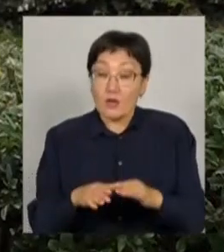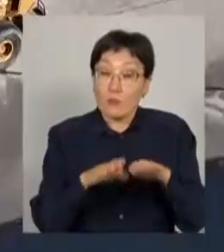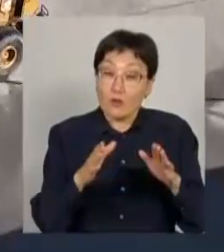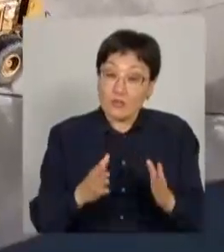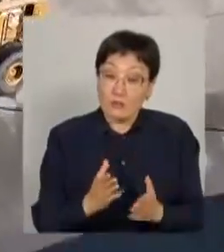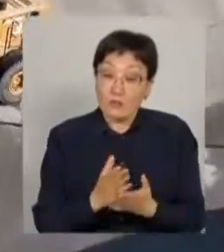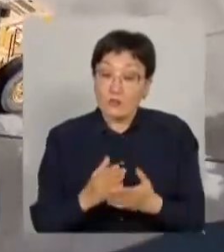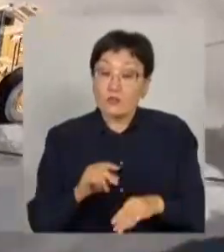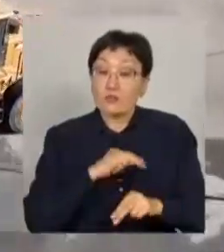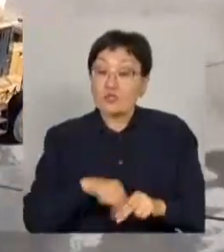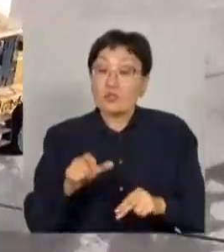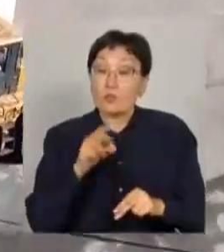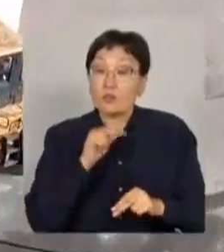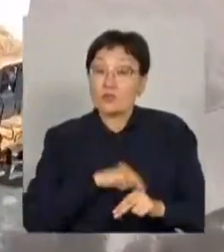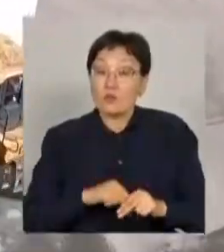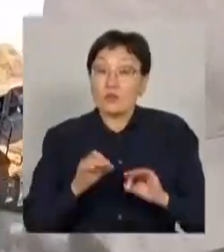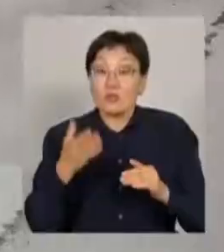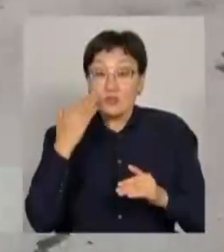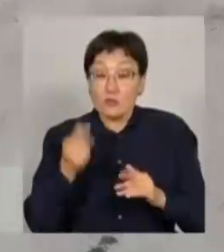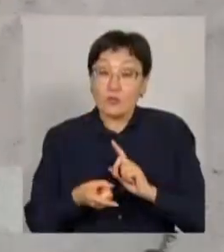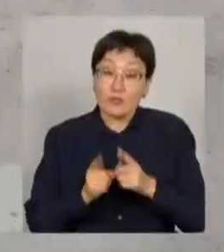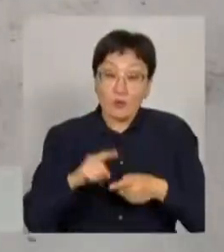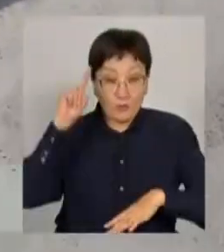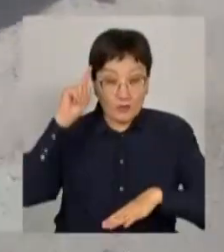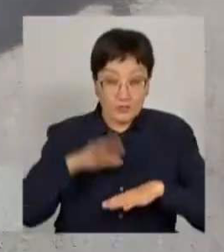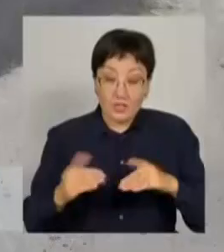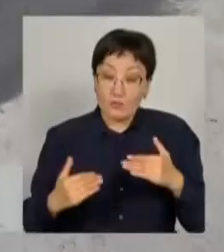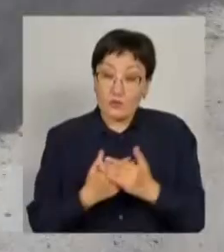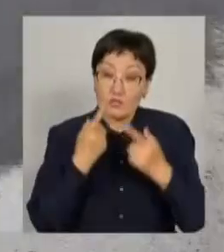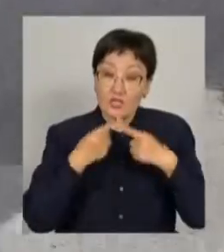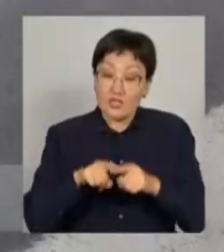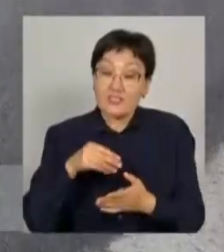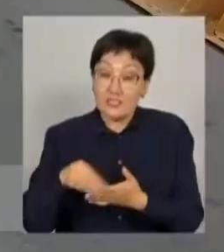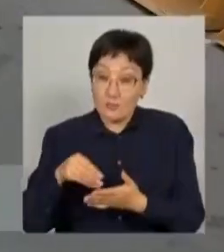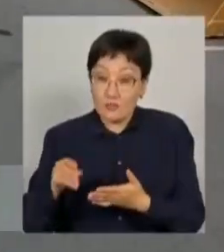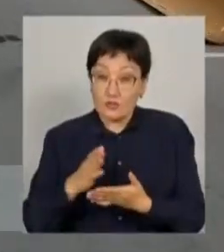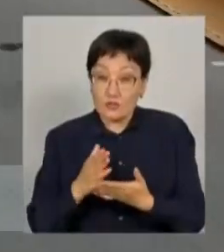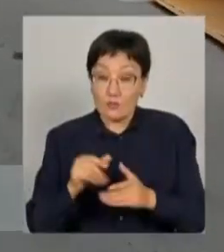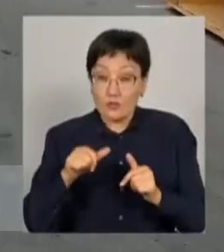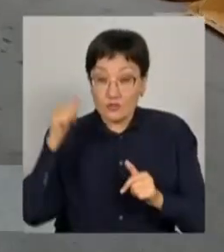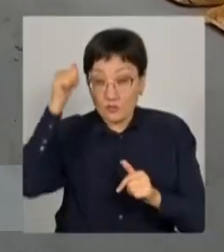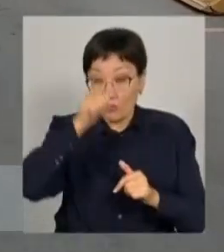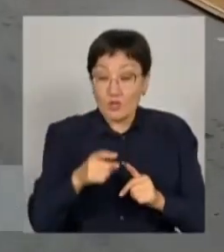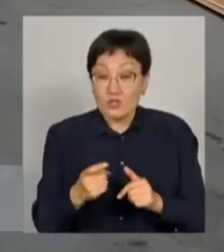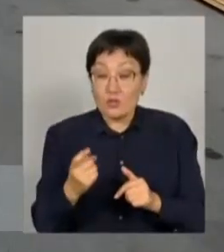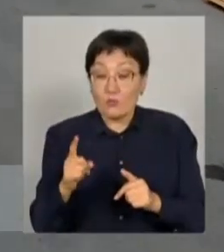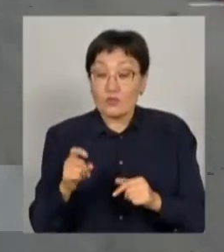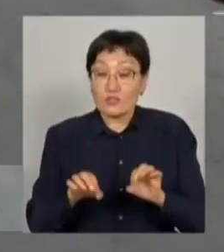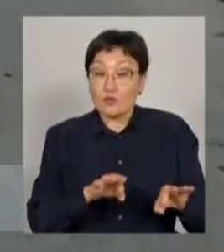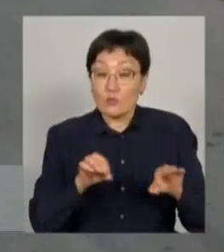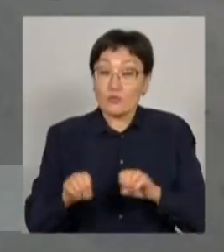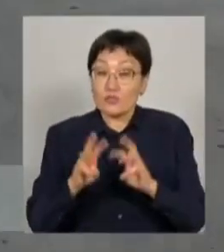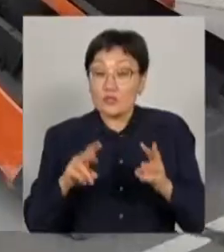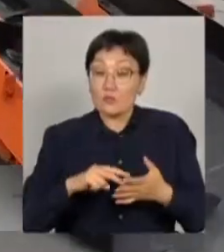бар. Қызметкерлердің жұмысын оңтайландыру үшін әкімдік тарапынан жаңа техникалар сатып алынып жатыр. Биылдың өзінде 101 транспортпен қамтамасыз